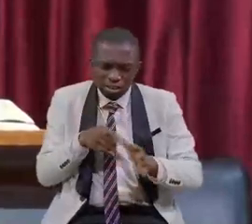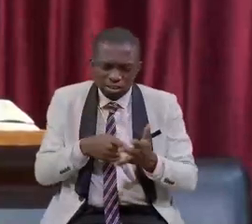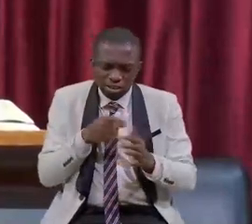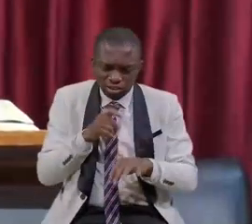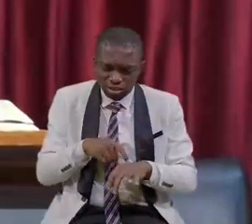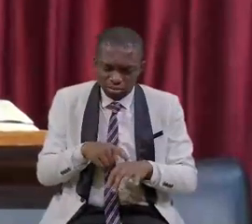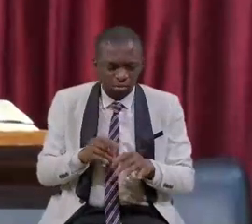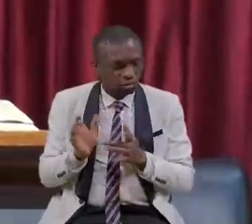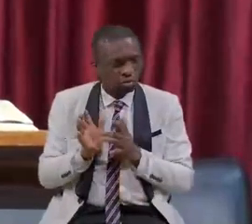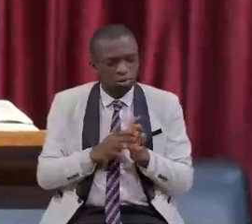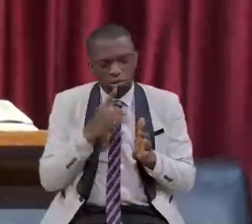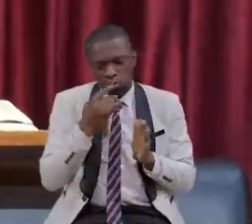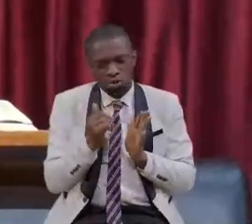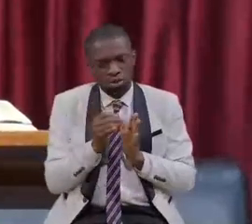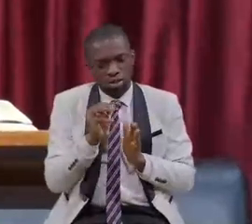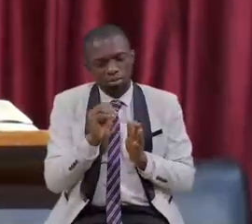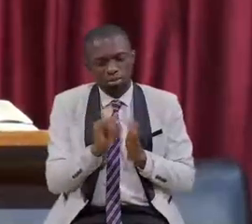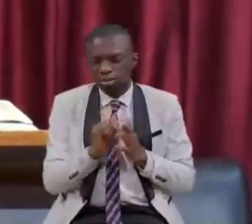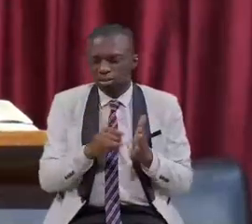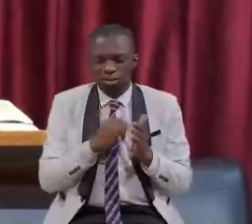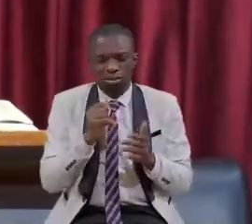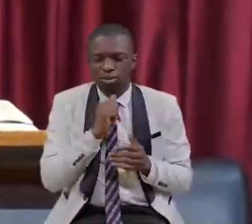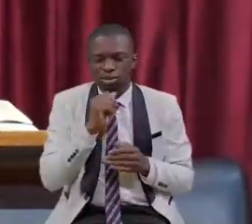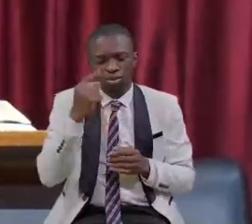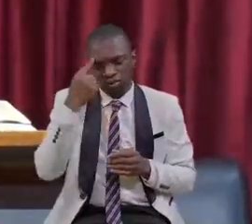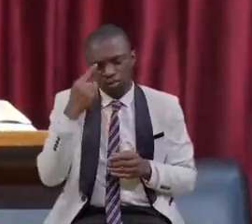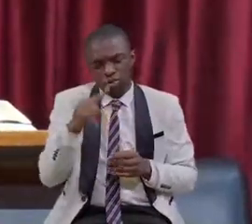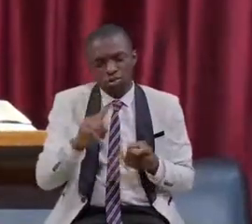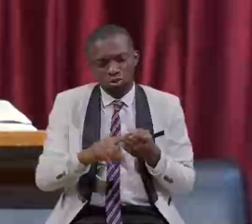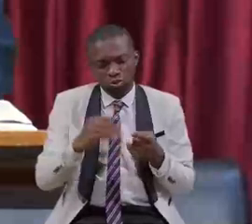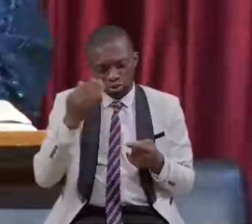de le savoir, de le connaître. Le temps ou la saison